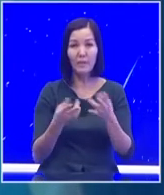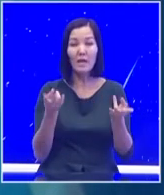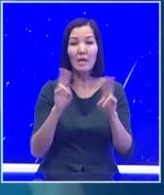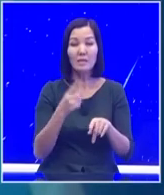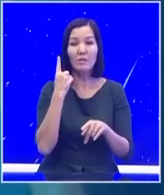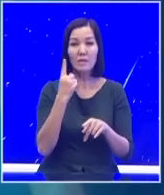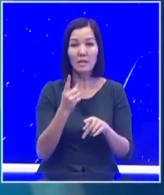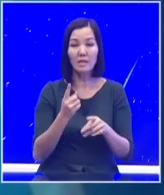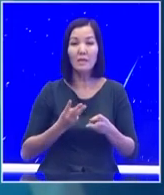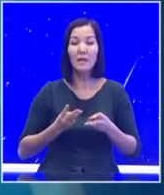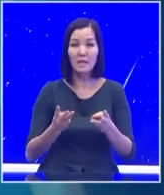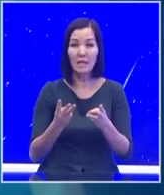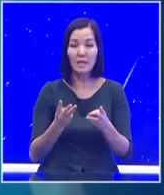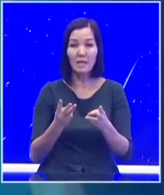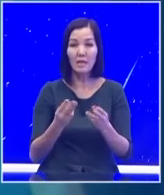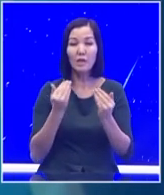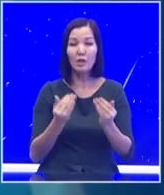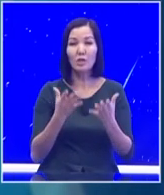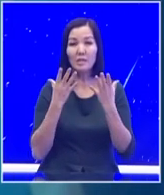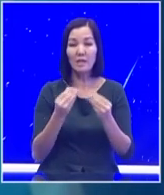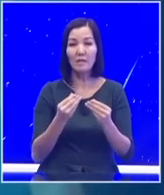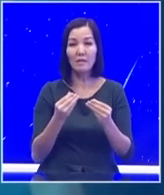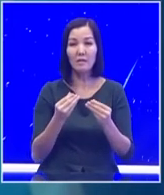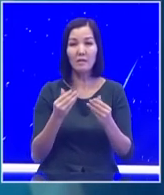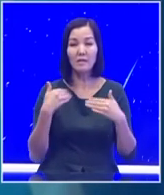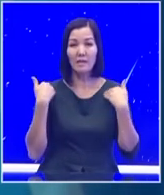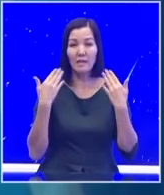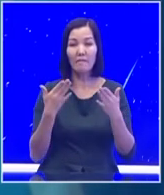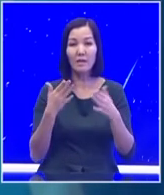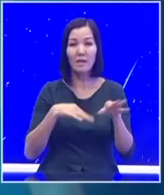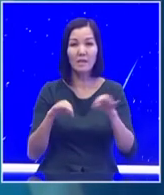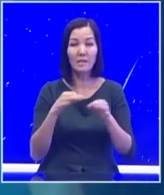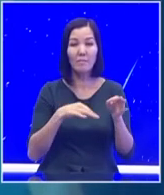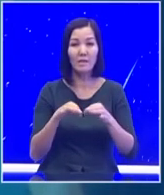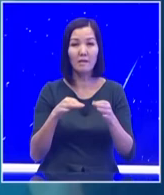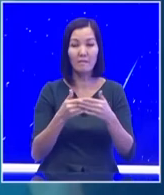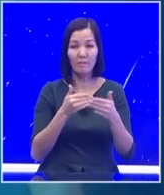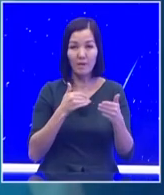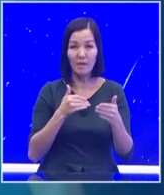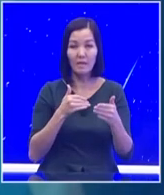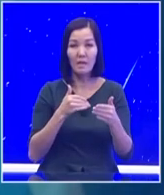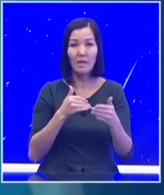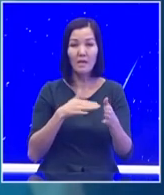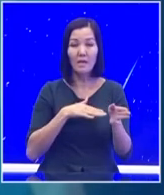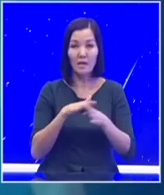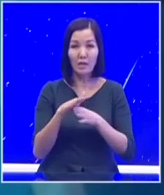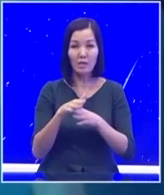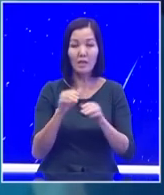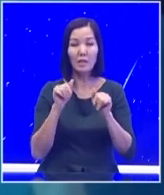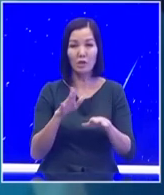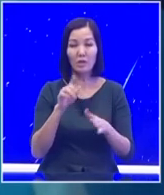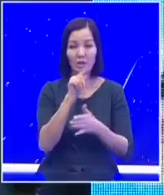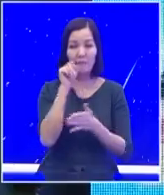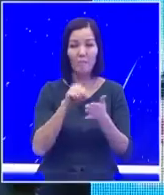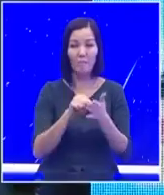один модульный котельный. Сейчас в данный момент сделана заявка, будем разрабатывать проект и тоже окончательно будем решать этот